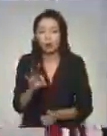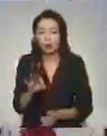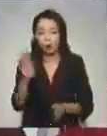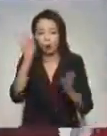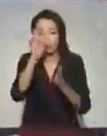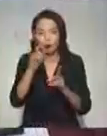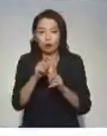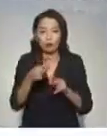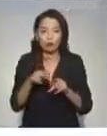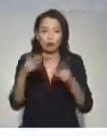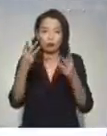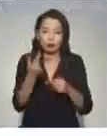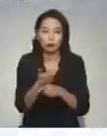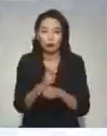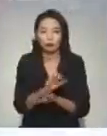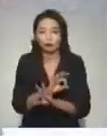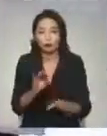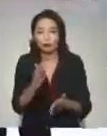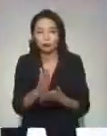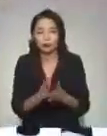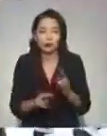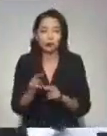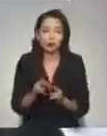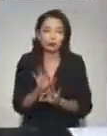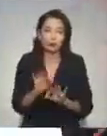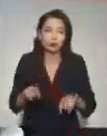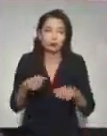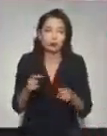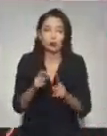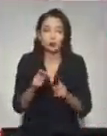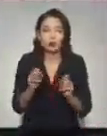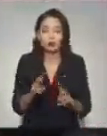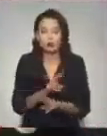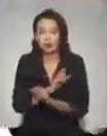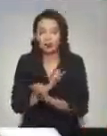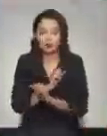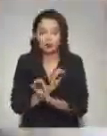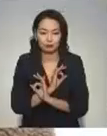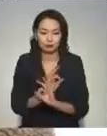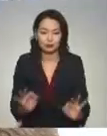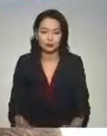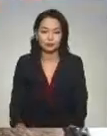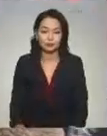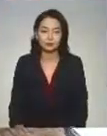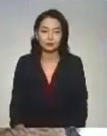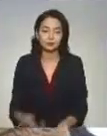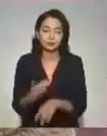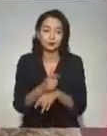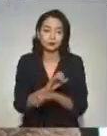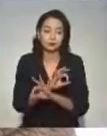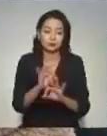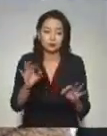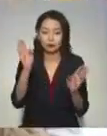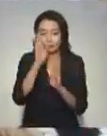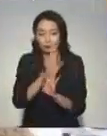к слову, в эти дни в мегаполисе радует гостей. Эмоции не передать словами, делятся отдыхающие. Тут очень классно,